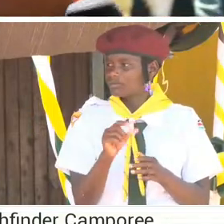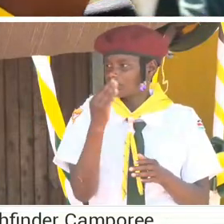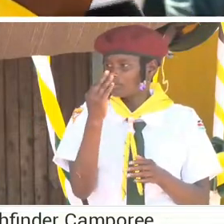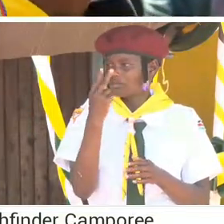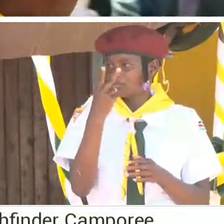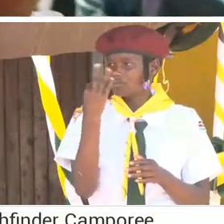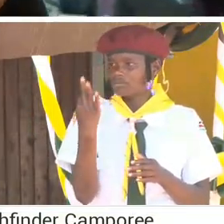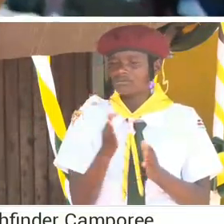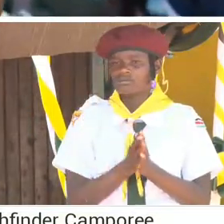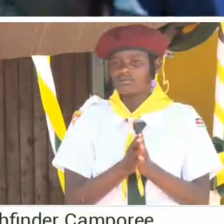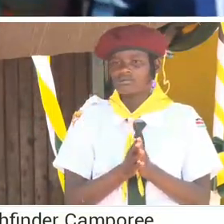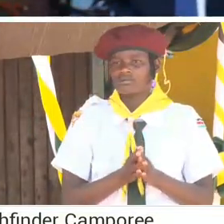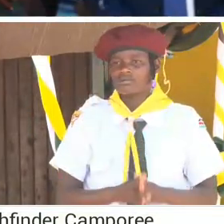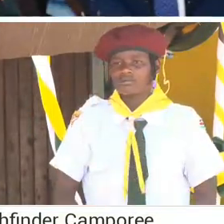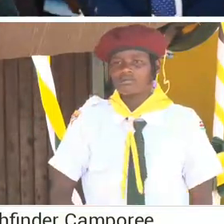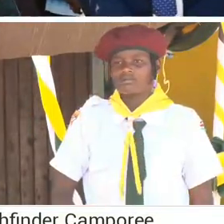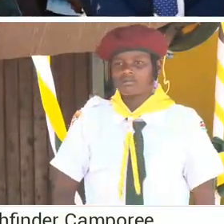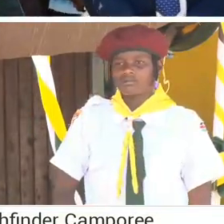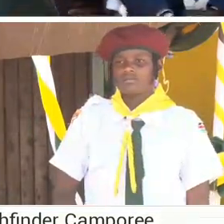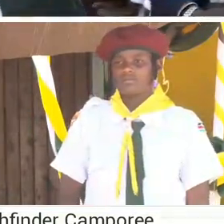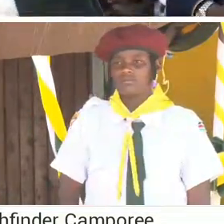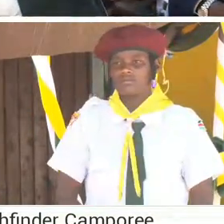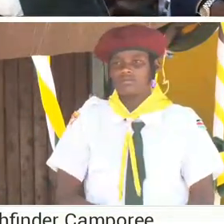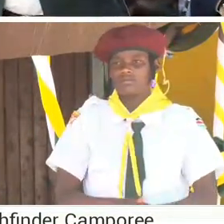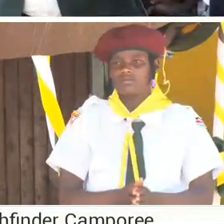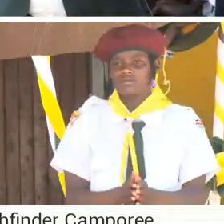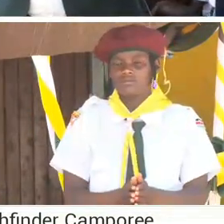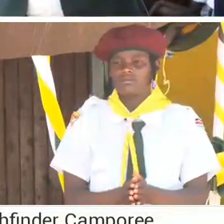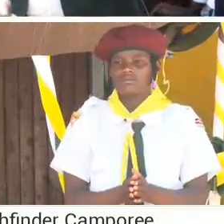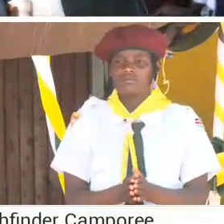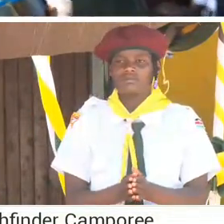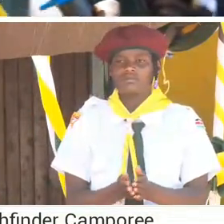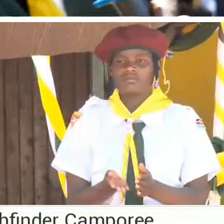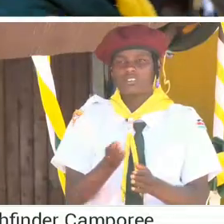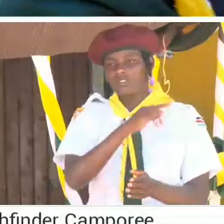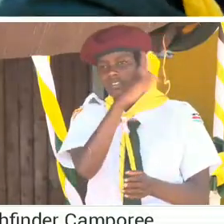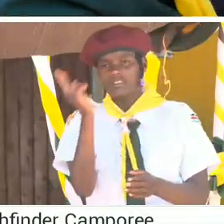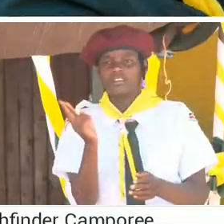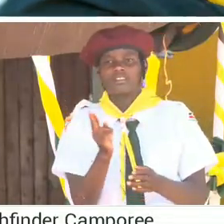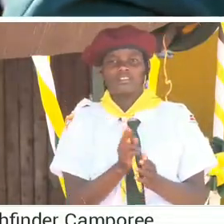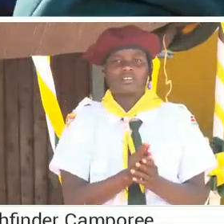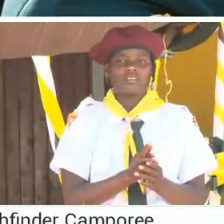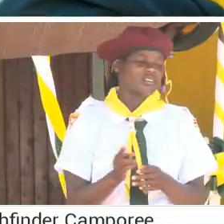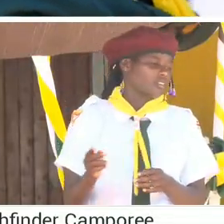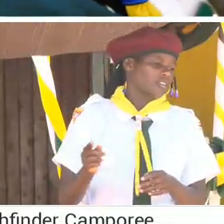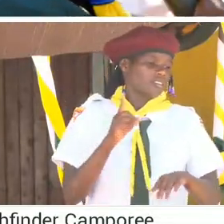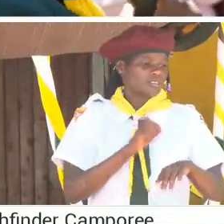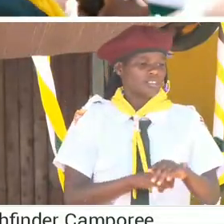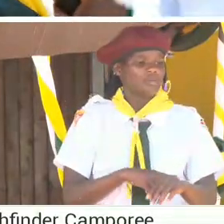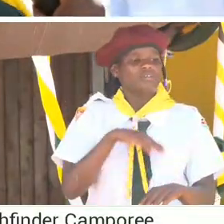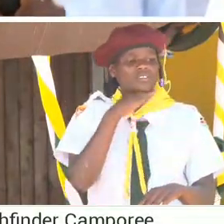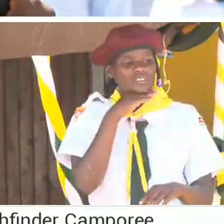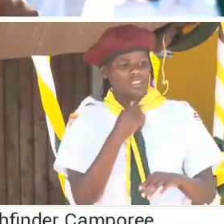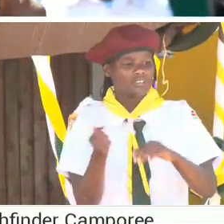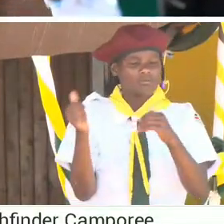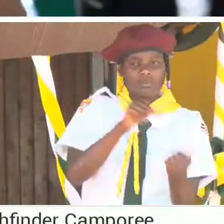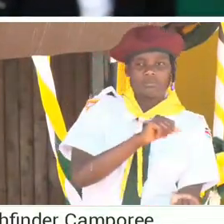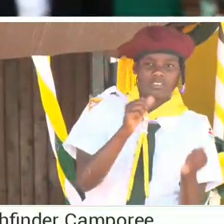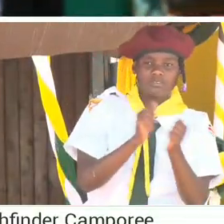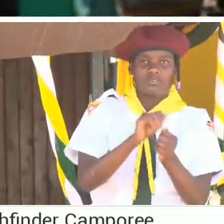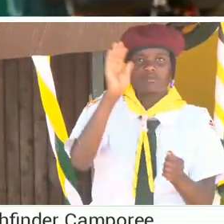yake, tulipozamishwa tulikufa pamoja na yeye, na tulipoinuliwa tulifufuka pamoja na yeye. Nini